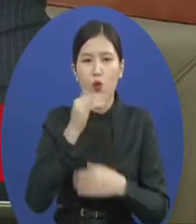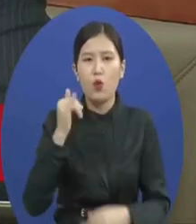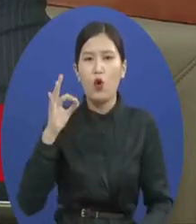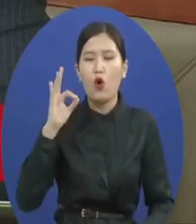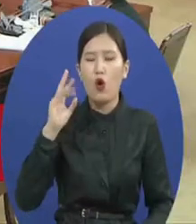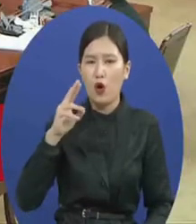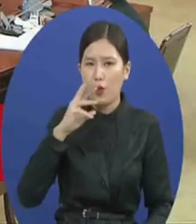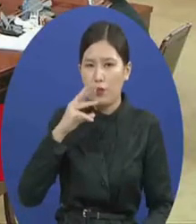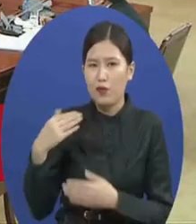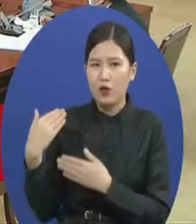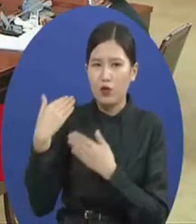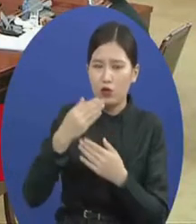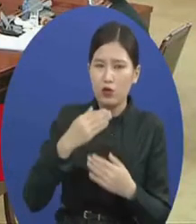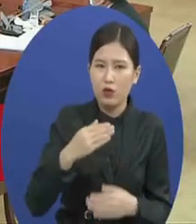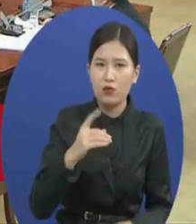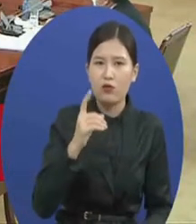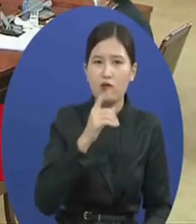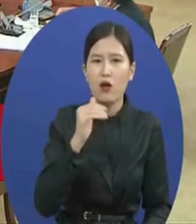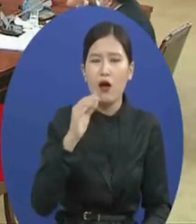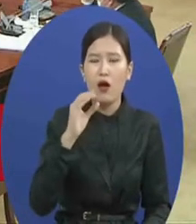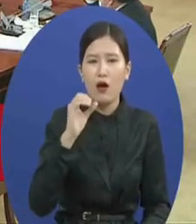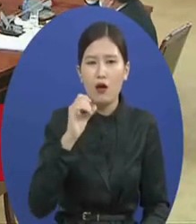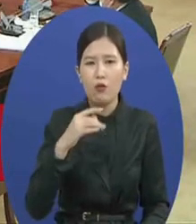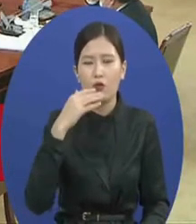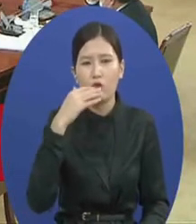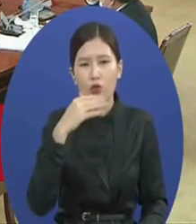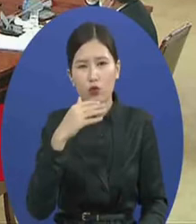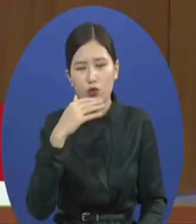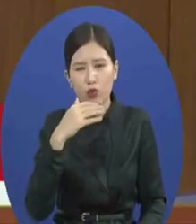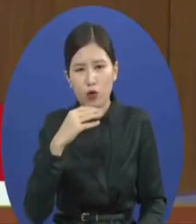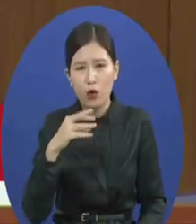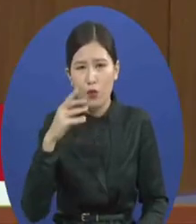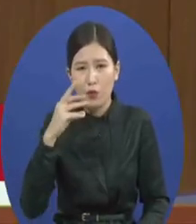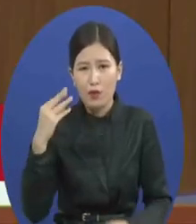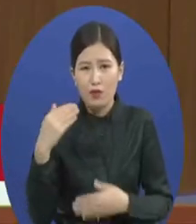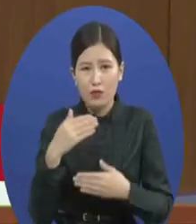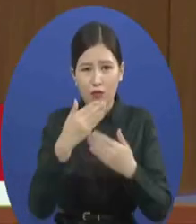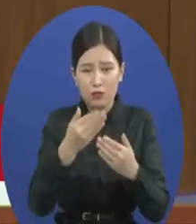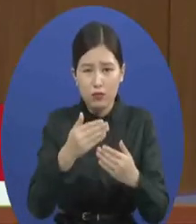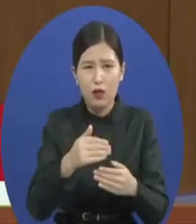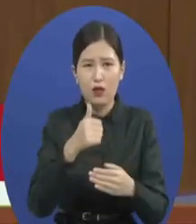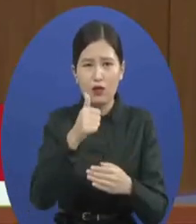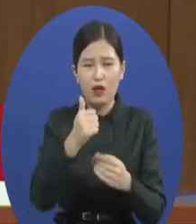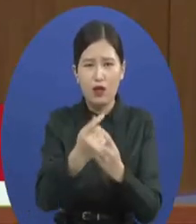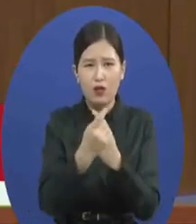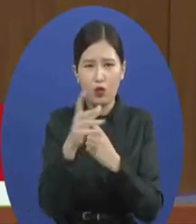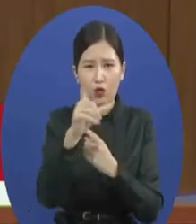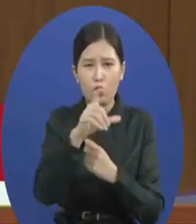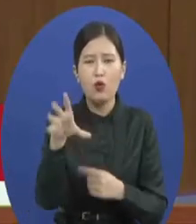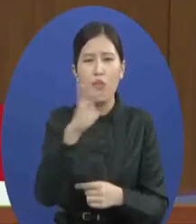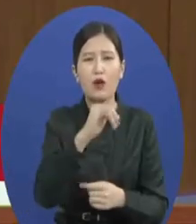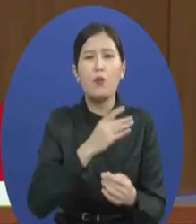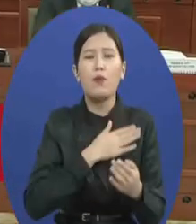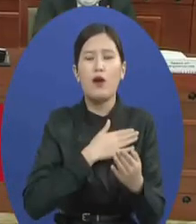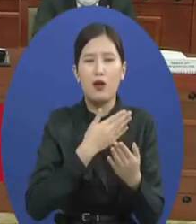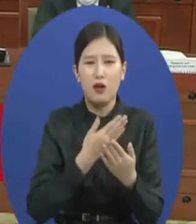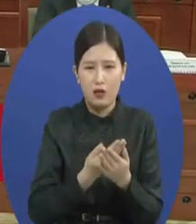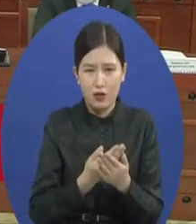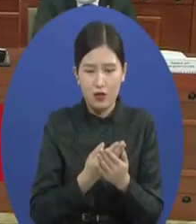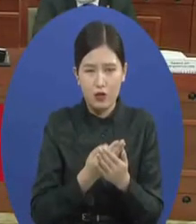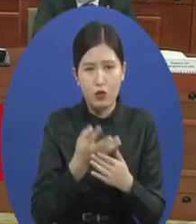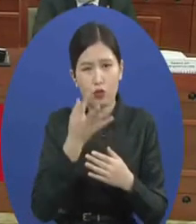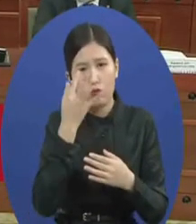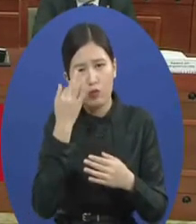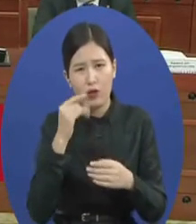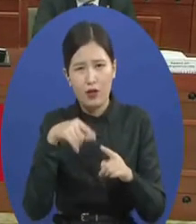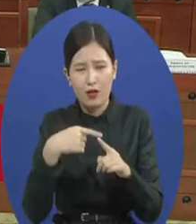өрчвэйсэн заавар, зөвлөмж, удирдамжийг сайн биелүүлсэн иргэдэд баярлалаа гэдгийг онцлоод одоо бүр хариуцлагатай үе урд ухааг